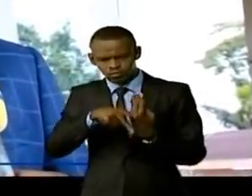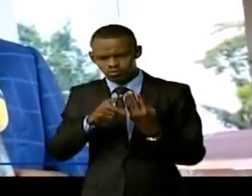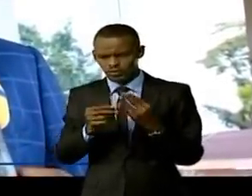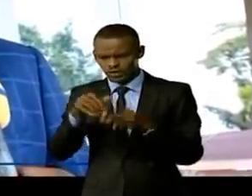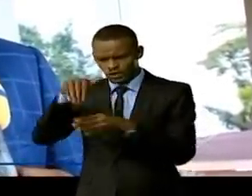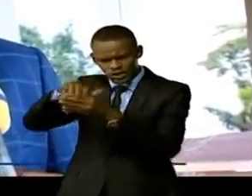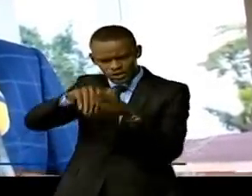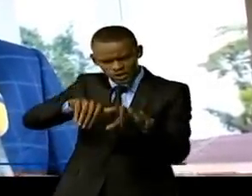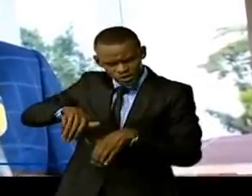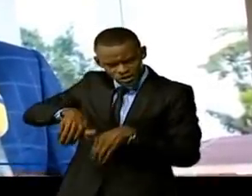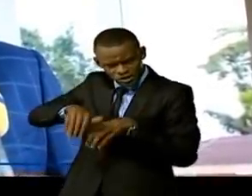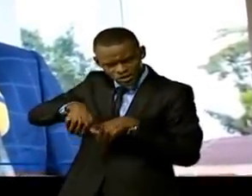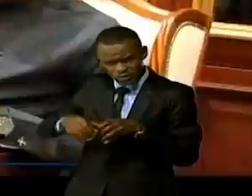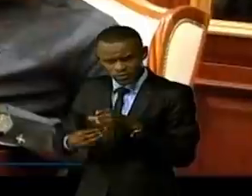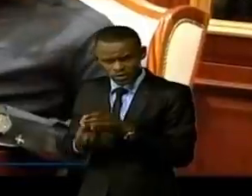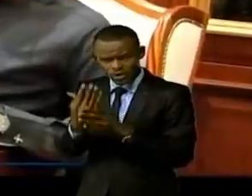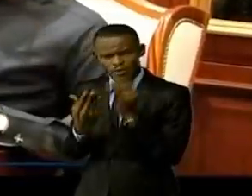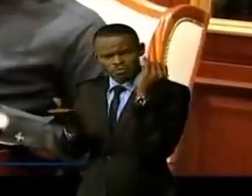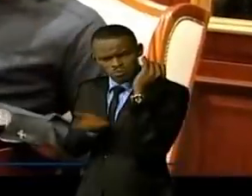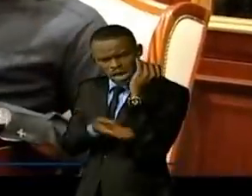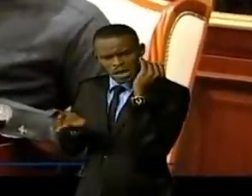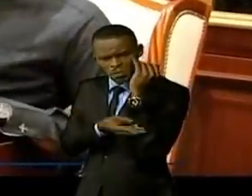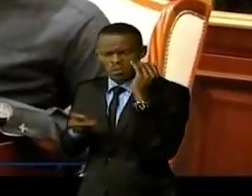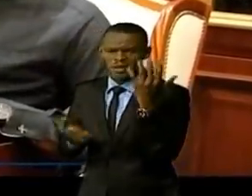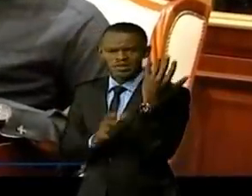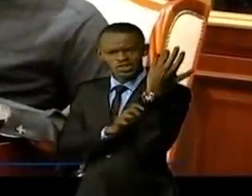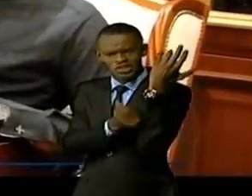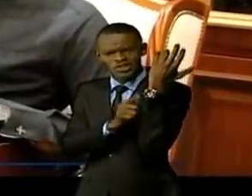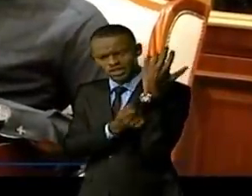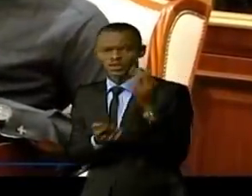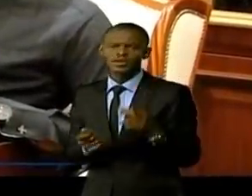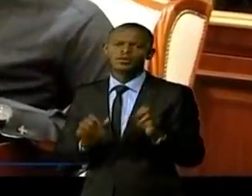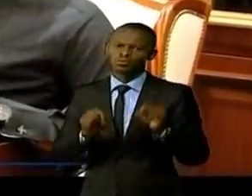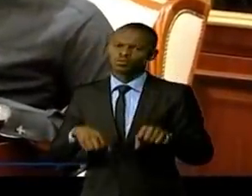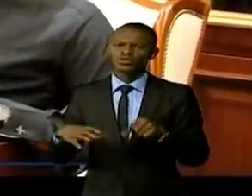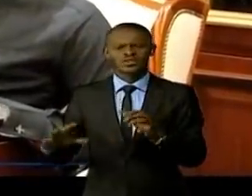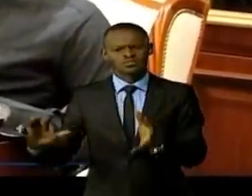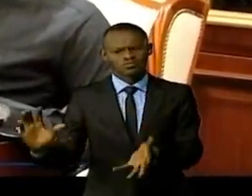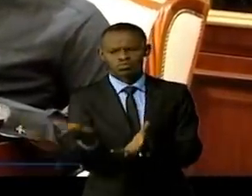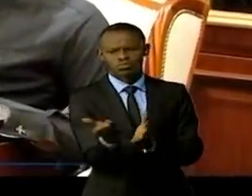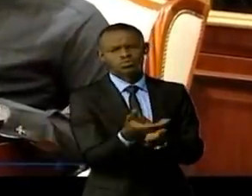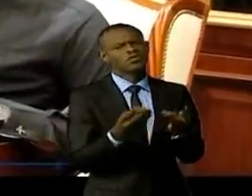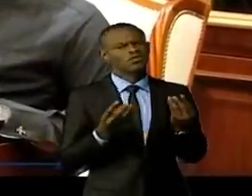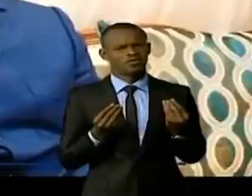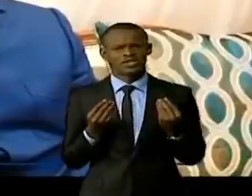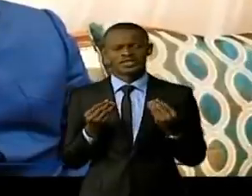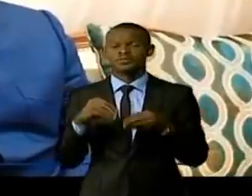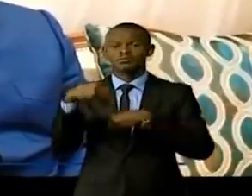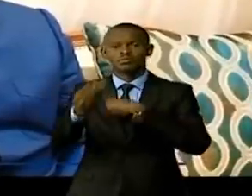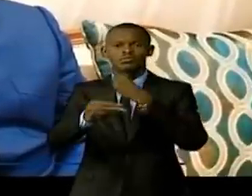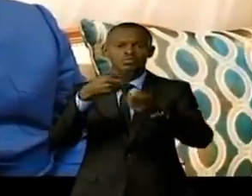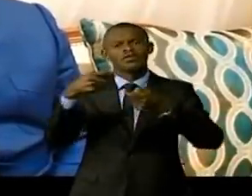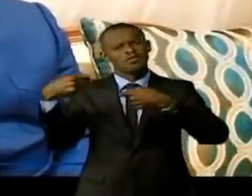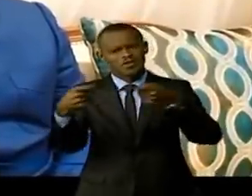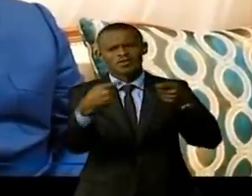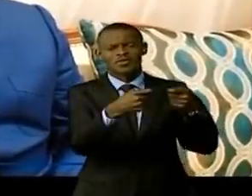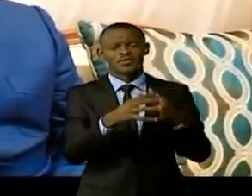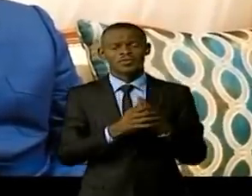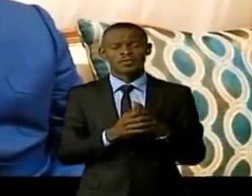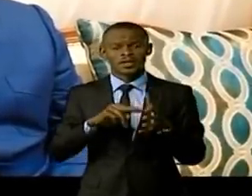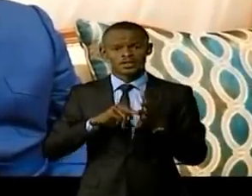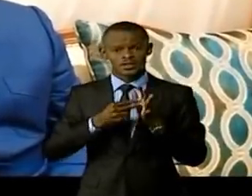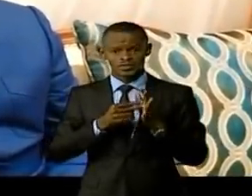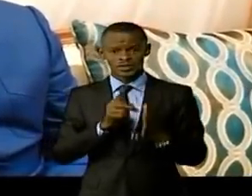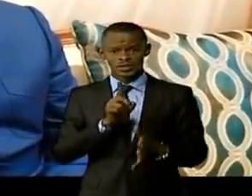maïs ou les riz. À noter que, sur les 145 territoires, 48 ont été sélectionnés